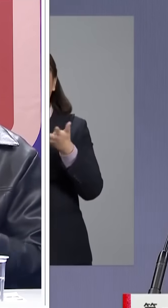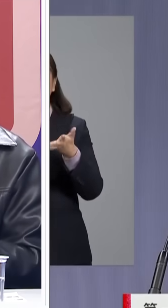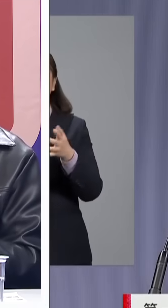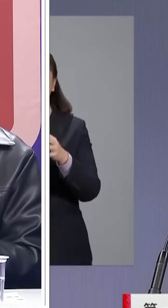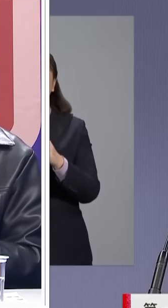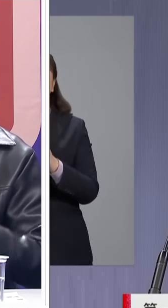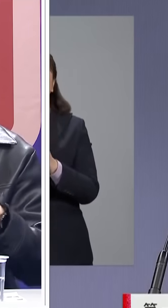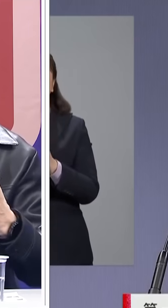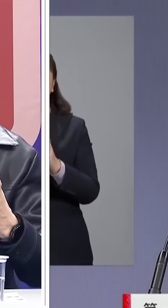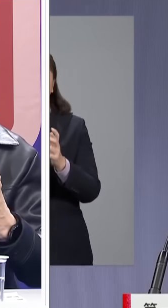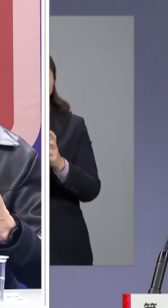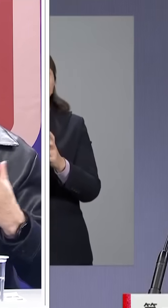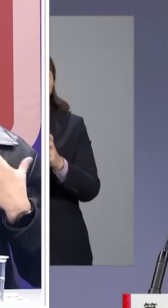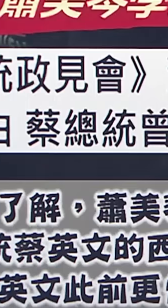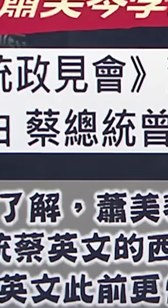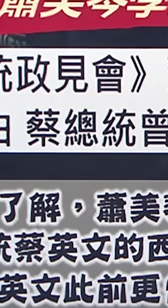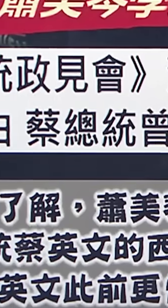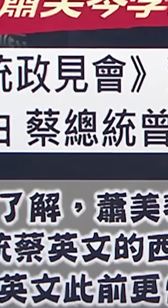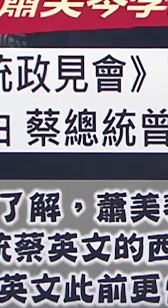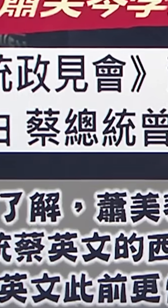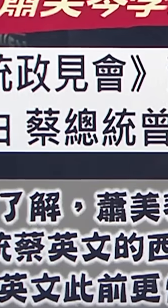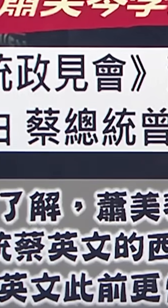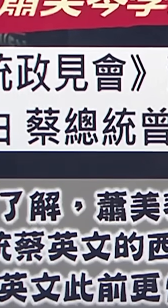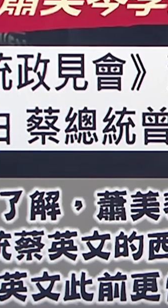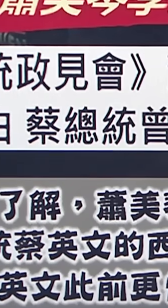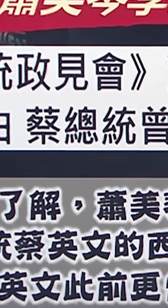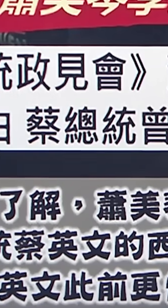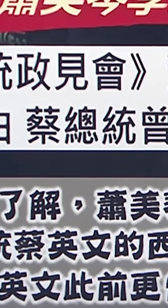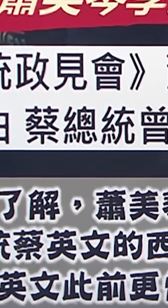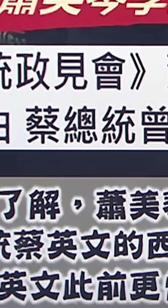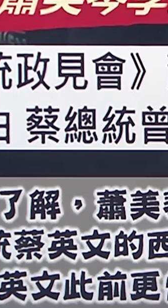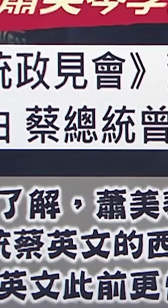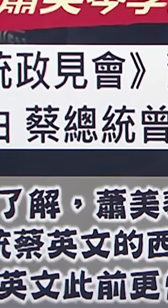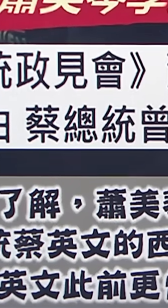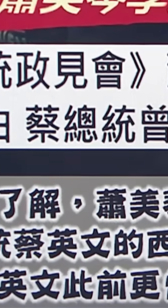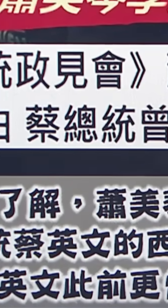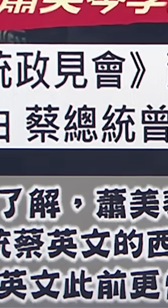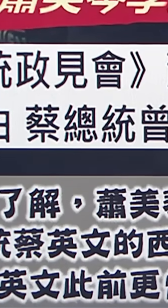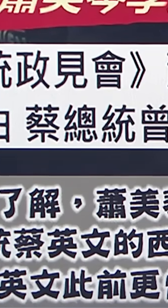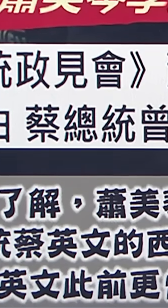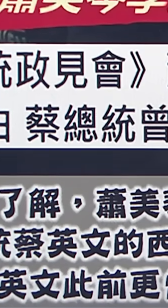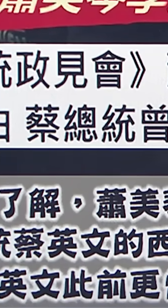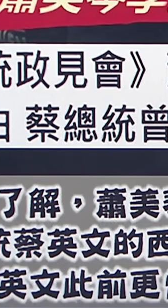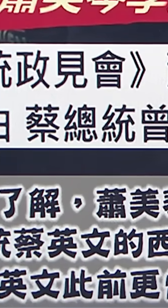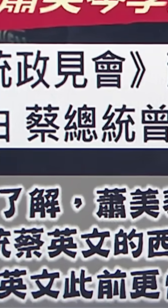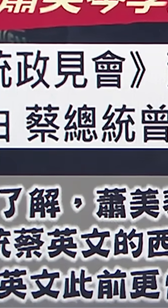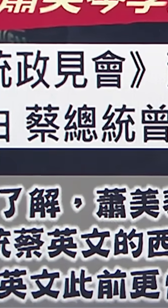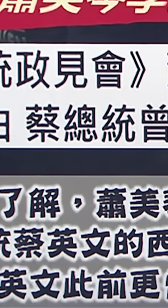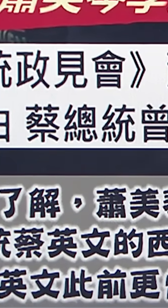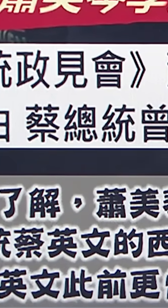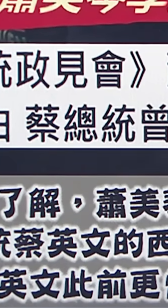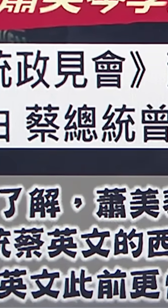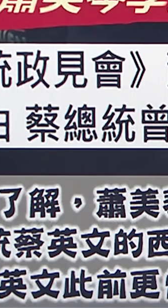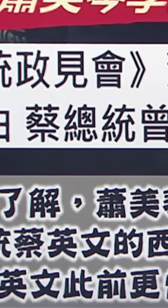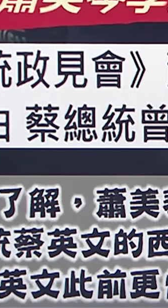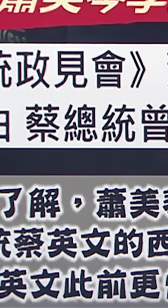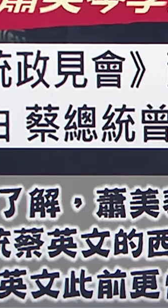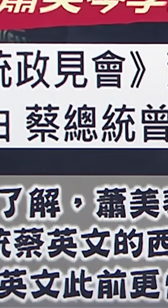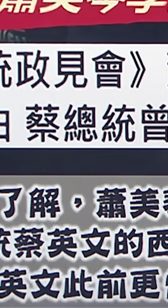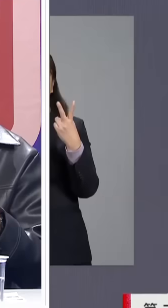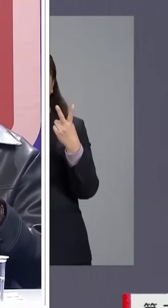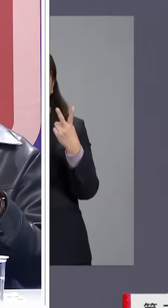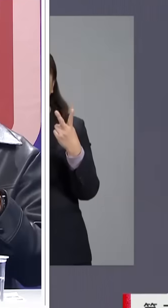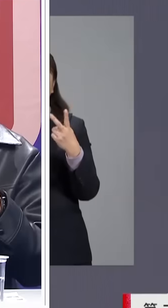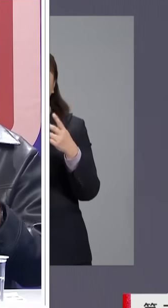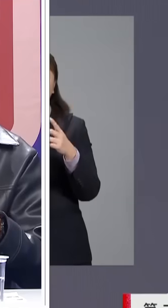妆。包含他甚至讲说昨天的那个外套，甚至都还是什么蔡英文的那个外套哈。但我今天回来看哦，就是说现在看起来